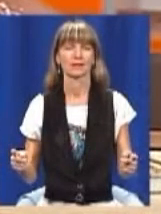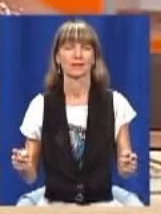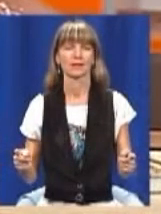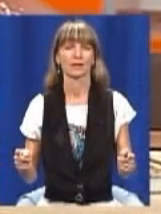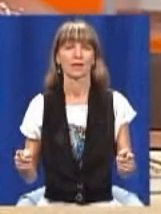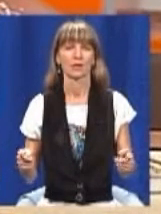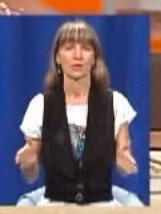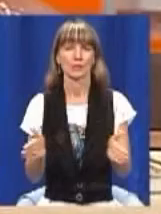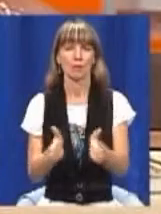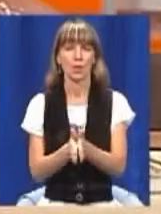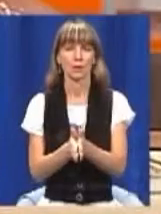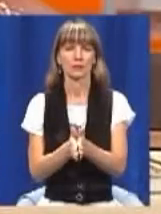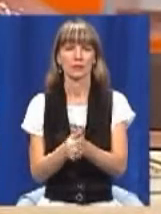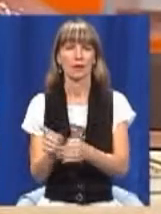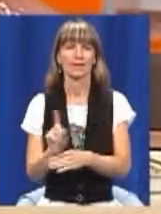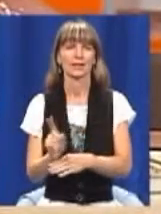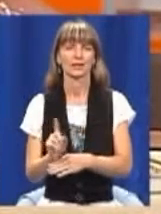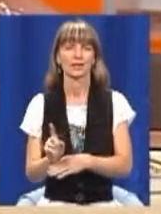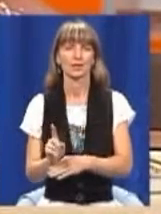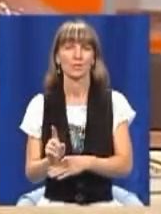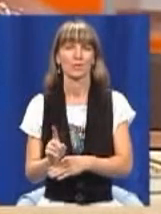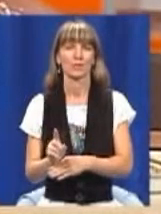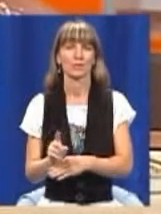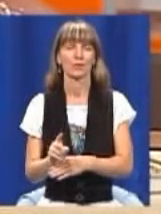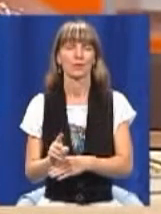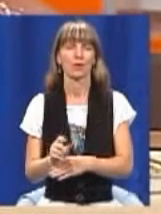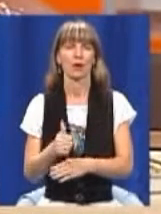плоским хвостом, з хорошою